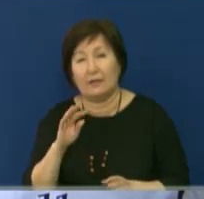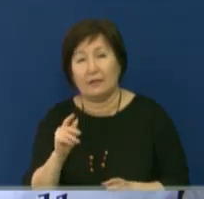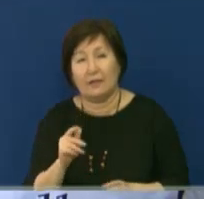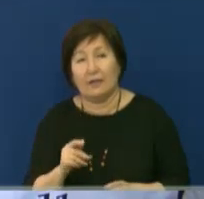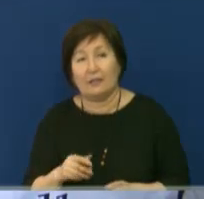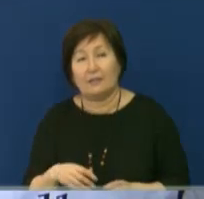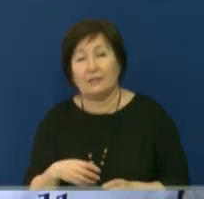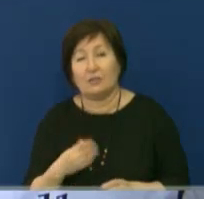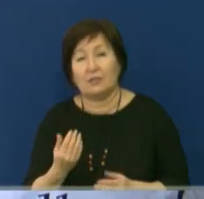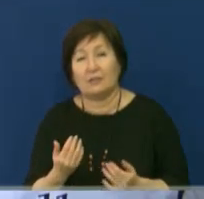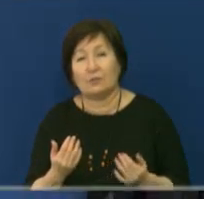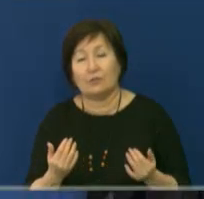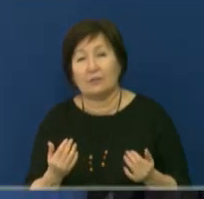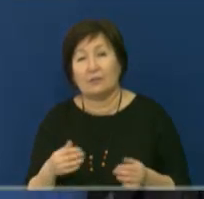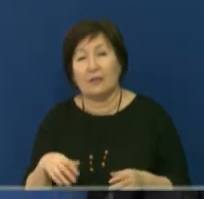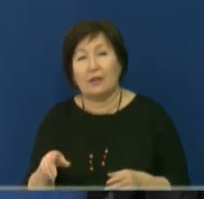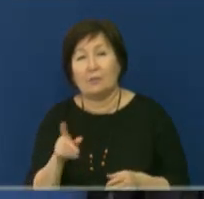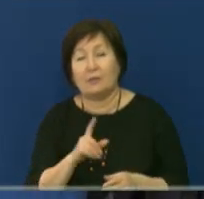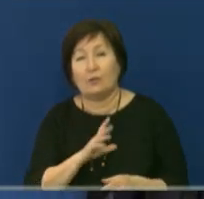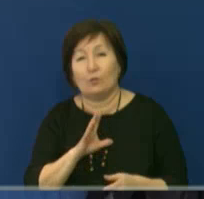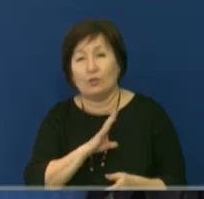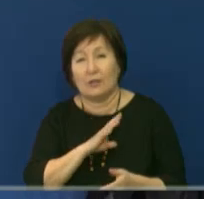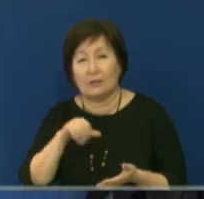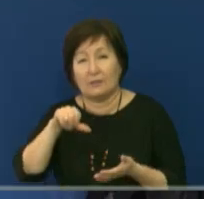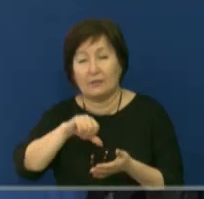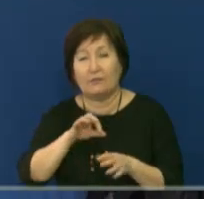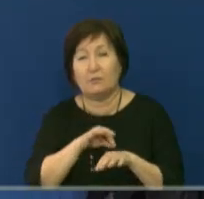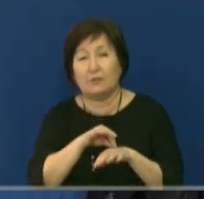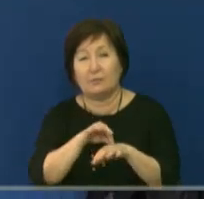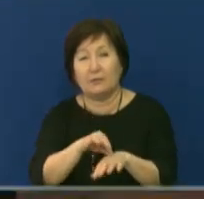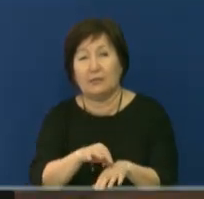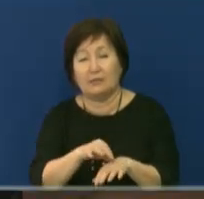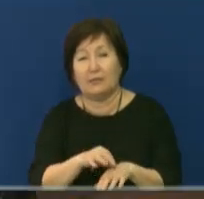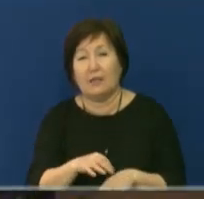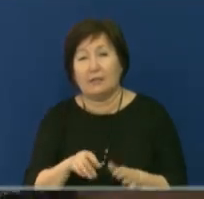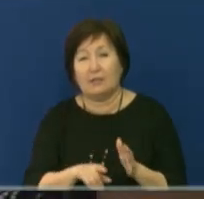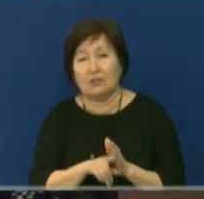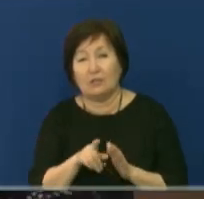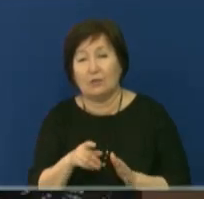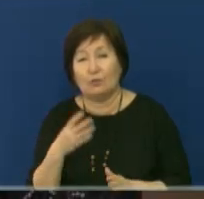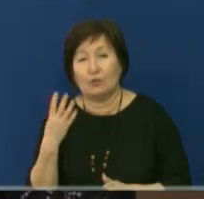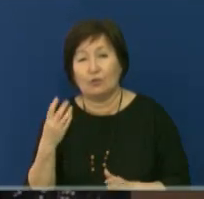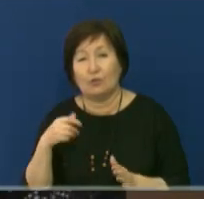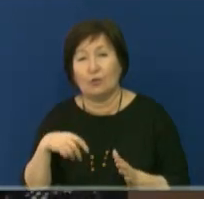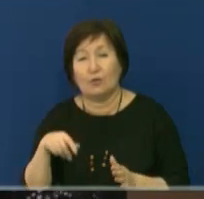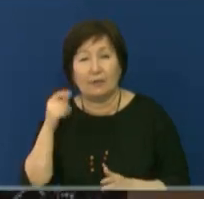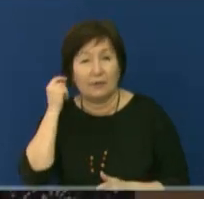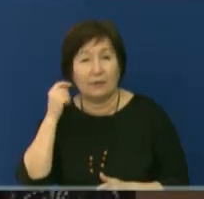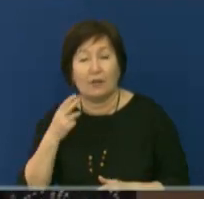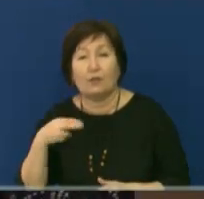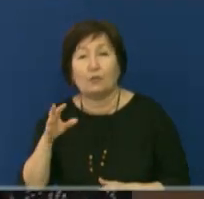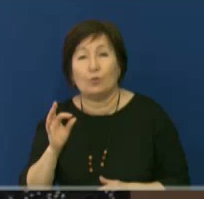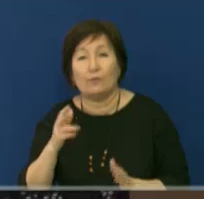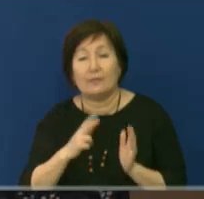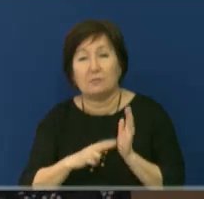болуымен ерекшеленді. Шараға 3 жастан 84 жасқа дейінгі өнерпаздар қатысты. Поскольку в этом году нет возможности прийти.